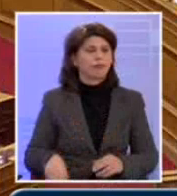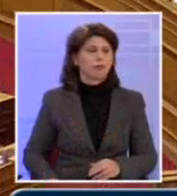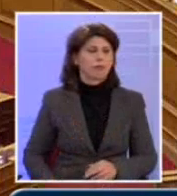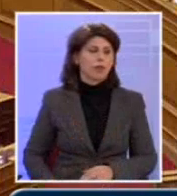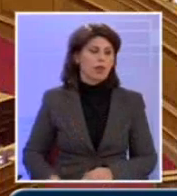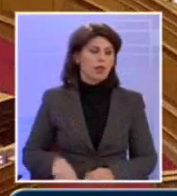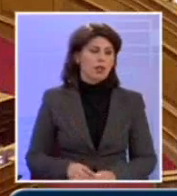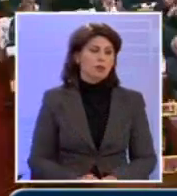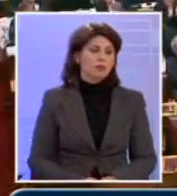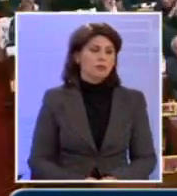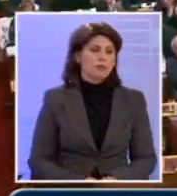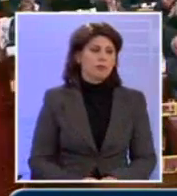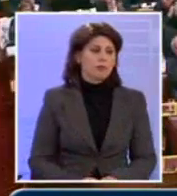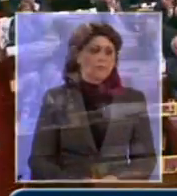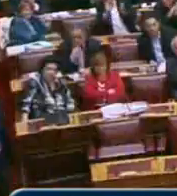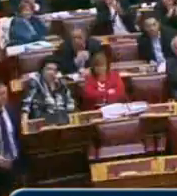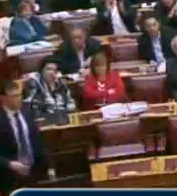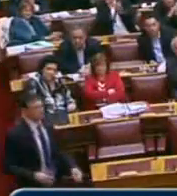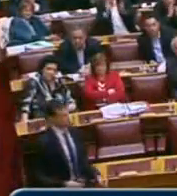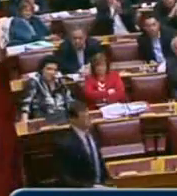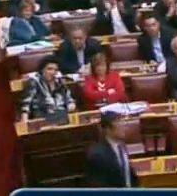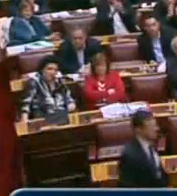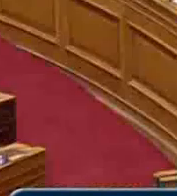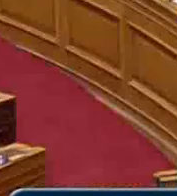ξανασυμβούν, είτε εδώ είτε στο εξωτερικό.